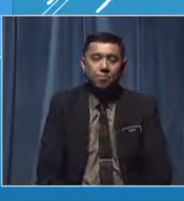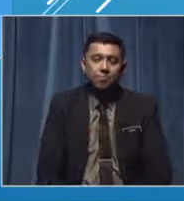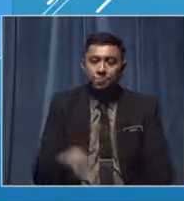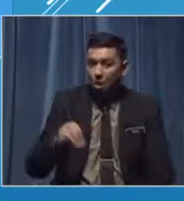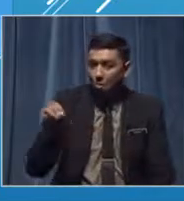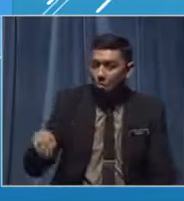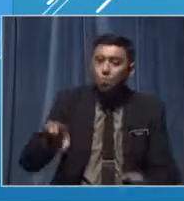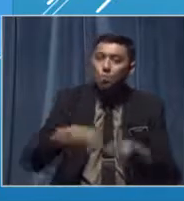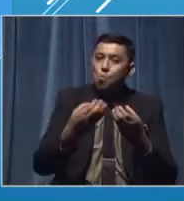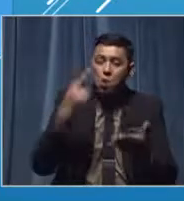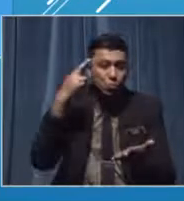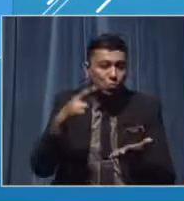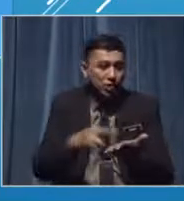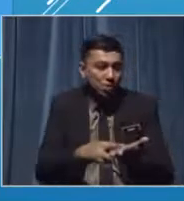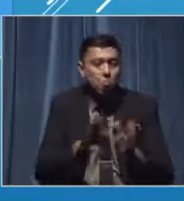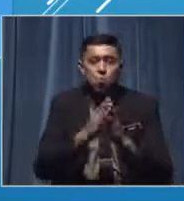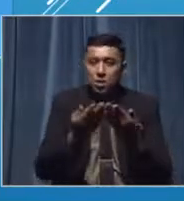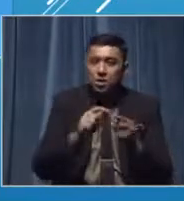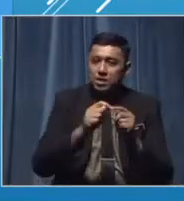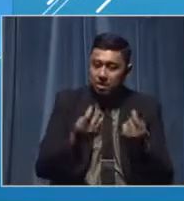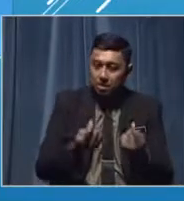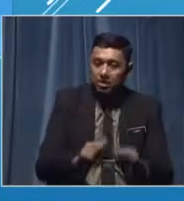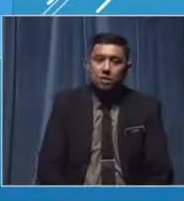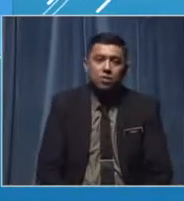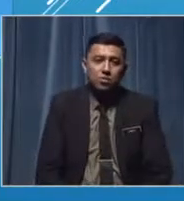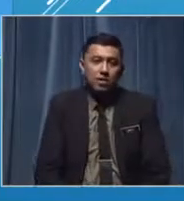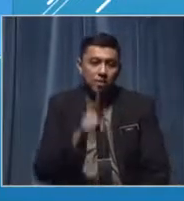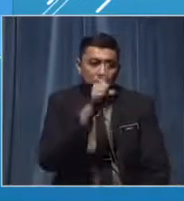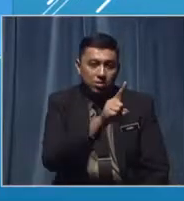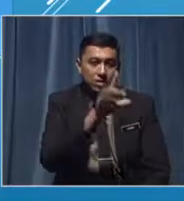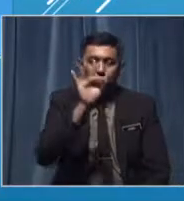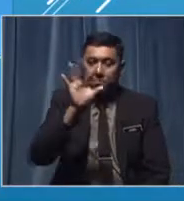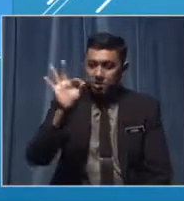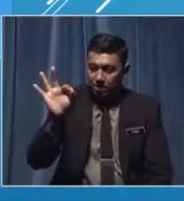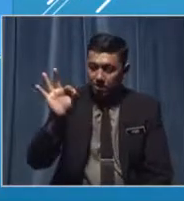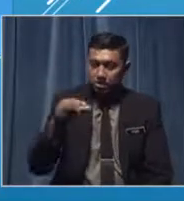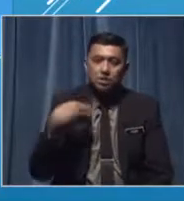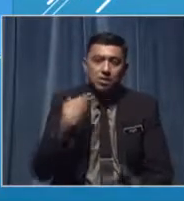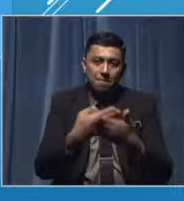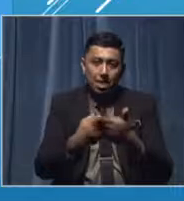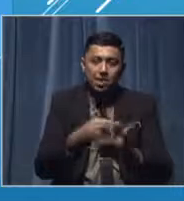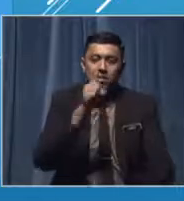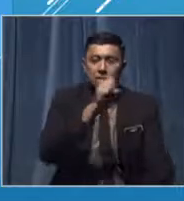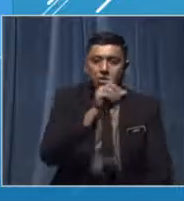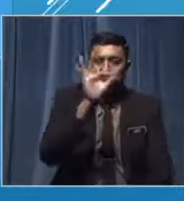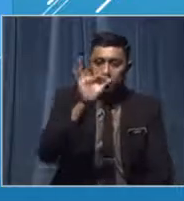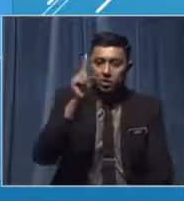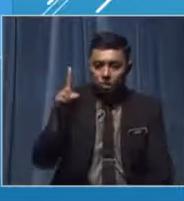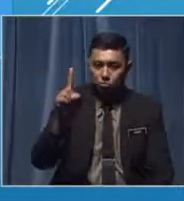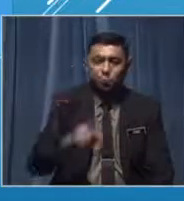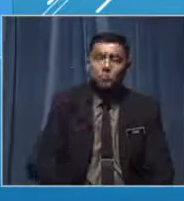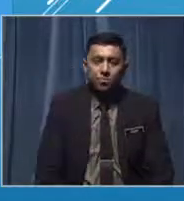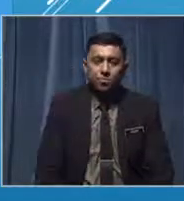Murid-murid boleh membuat rujukan buku teks di halaman 189 hingga